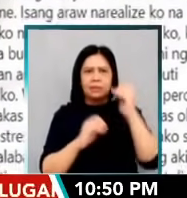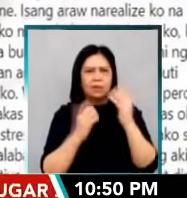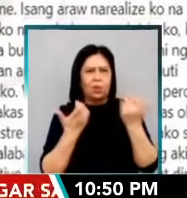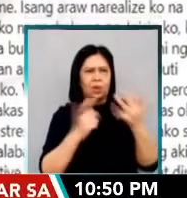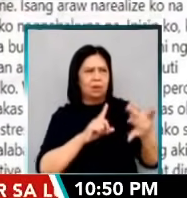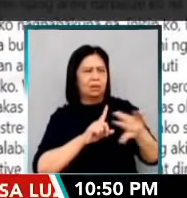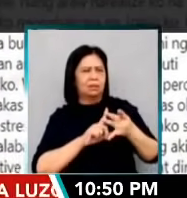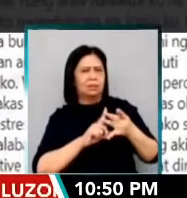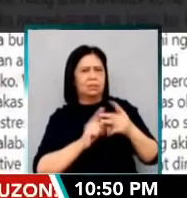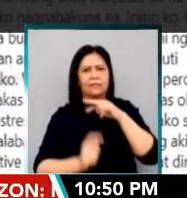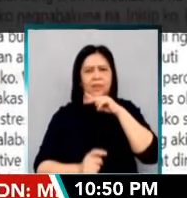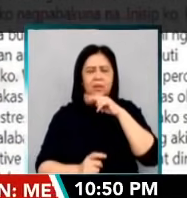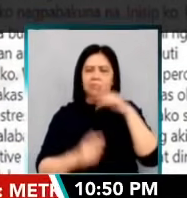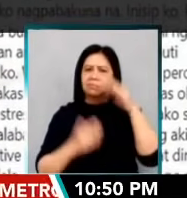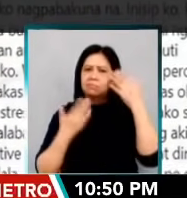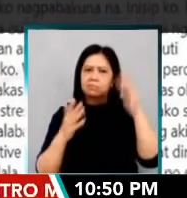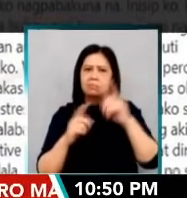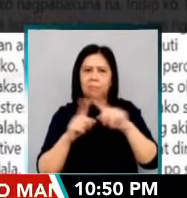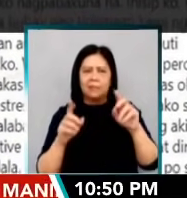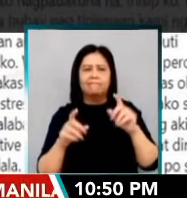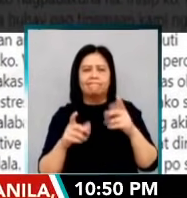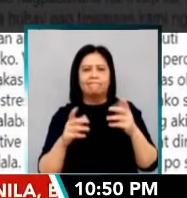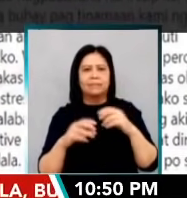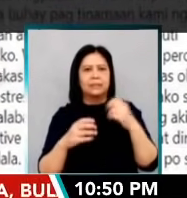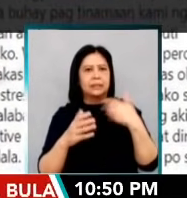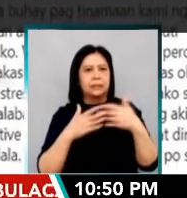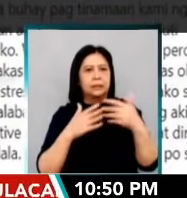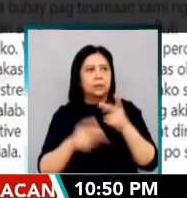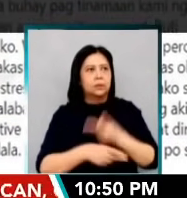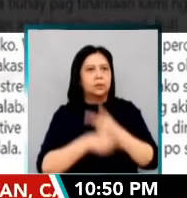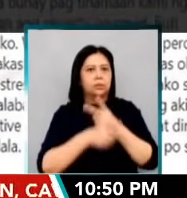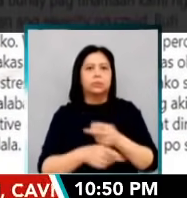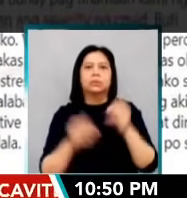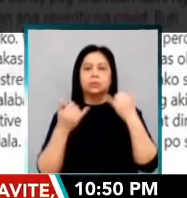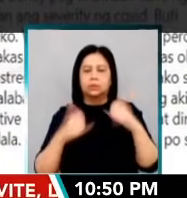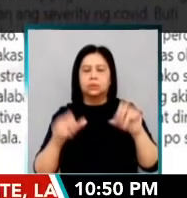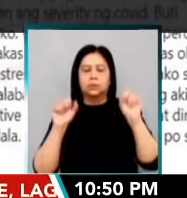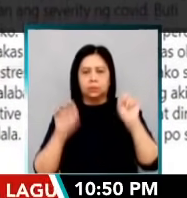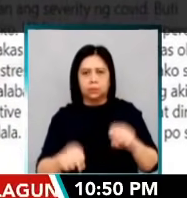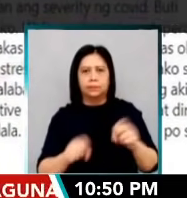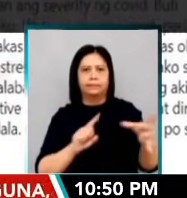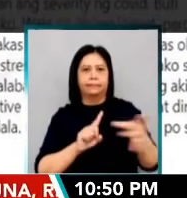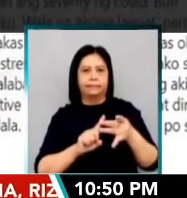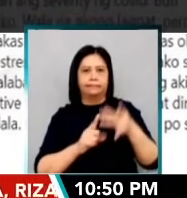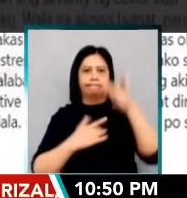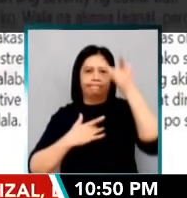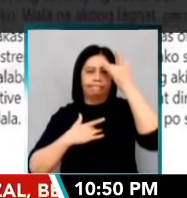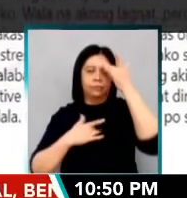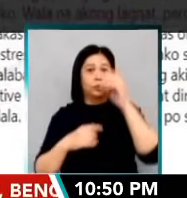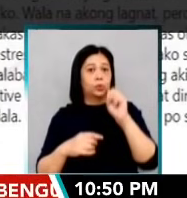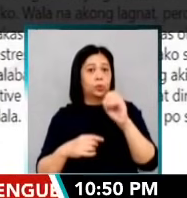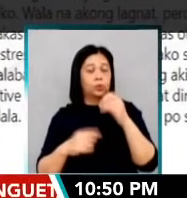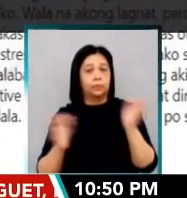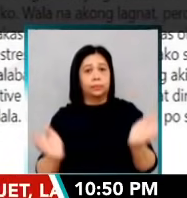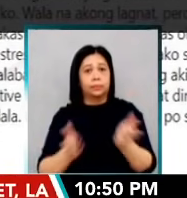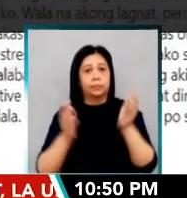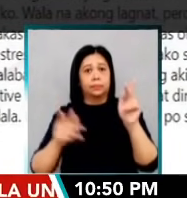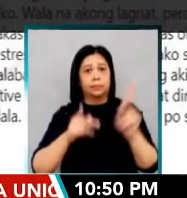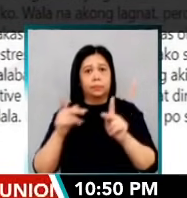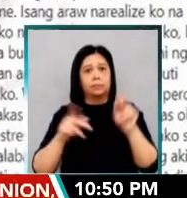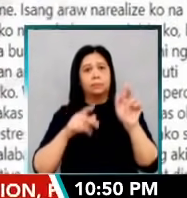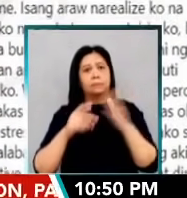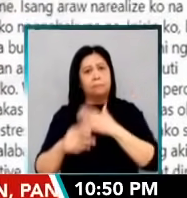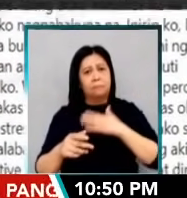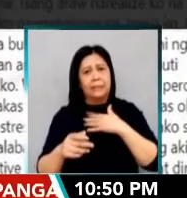virus, pero malinaw daw kahit anong pag-iingat pwede pa rin magkasakit. Kaya naman hinihikayat niya ang publiko na magpabakuna